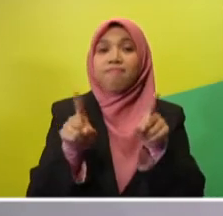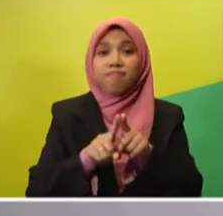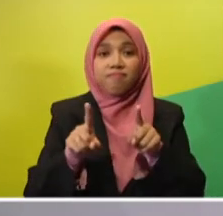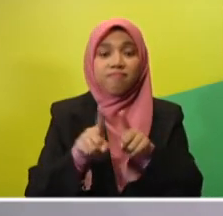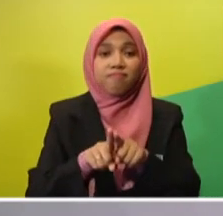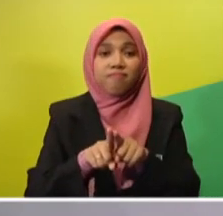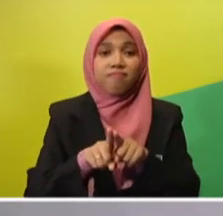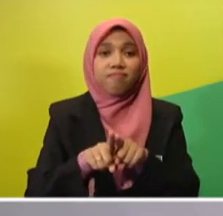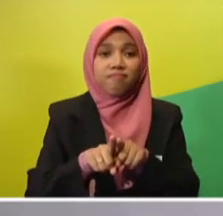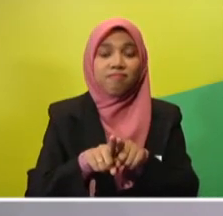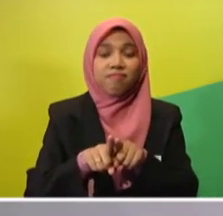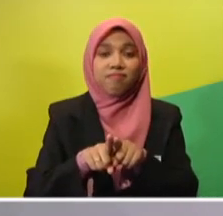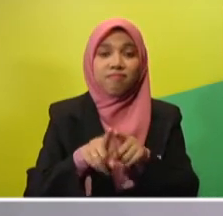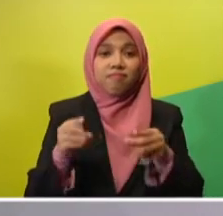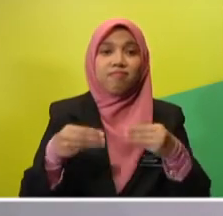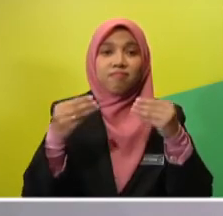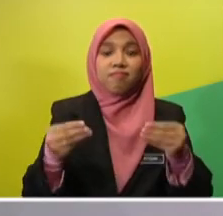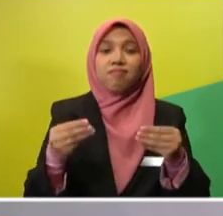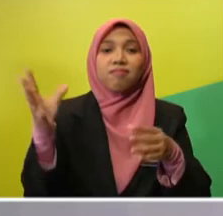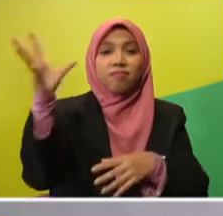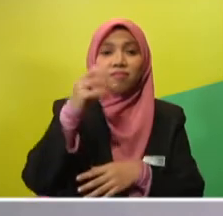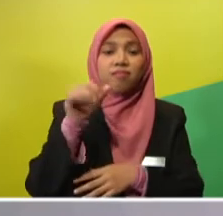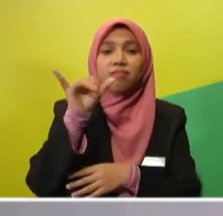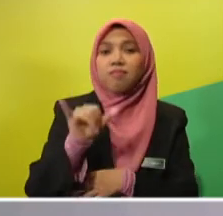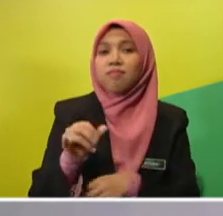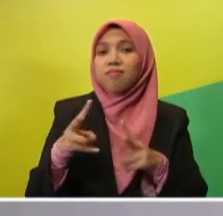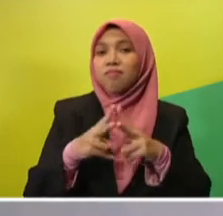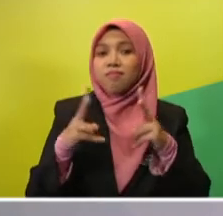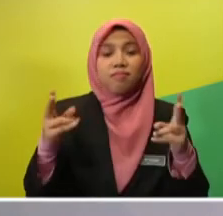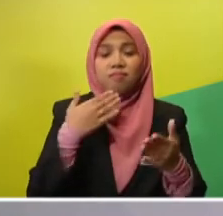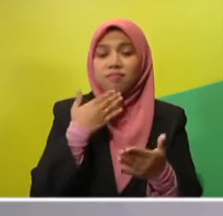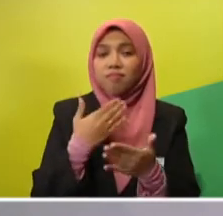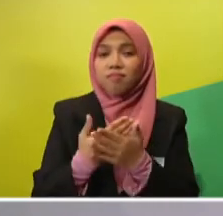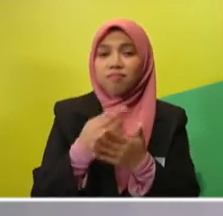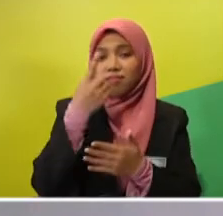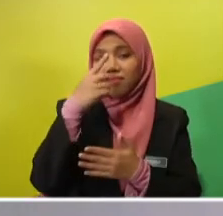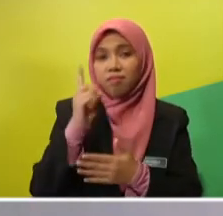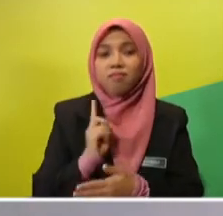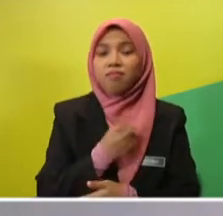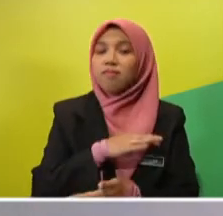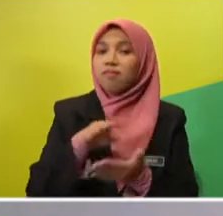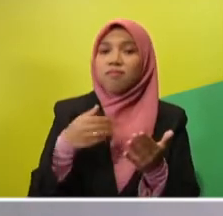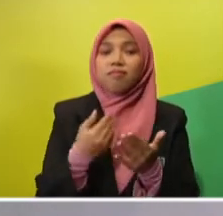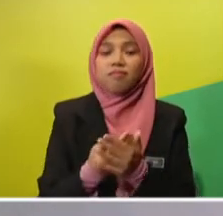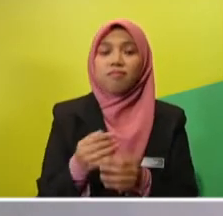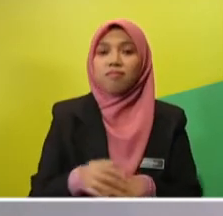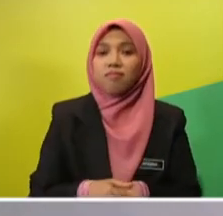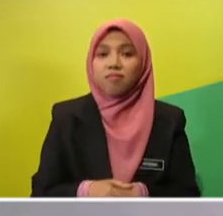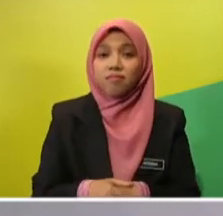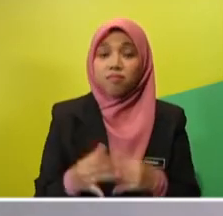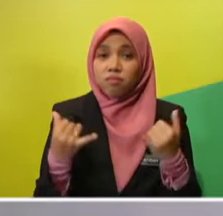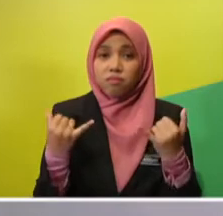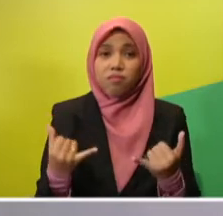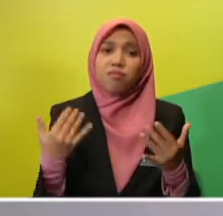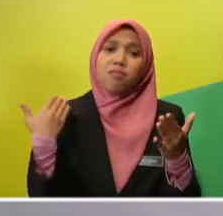satu pencapaian yang sangat bermanfaat untuk semua, termasuk saya sendiri. Baik cikgu, sedar tak sedar, kita